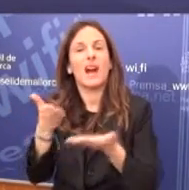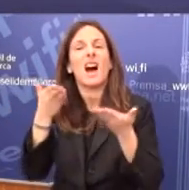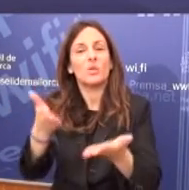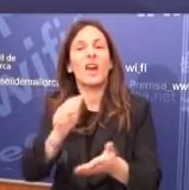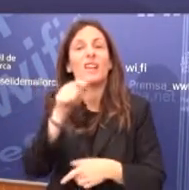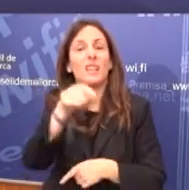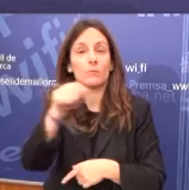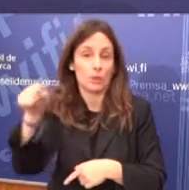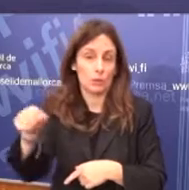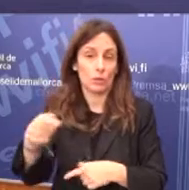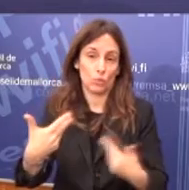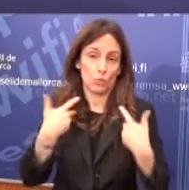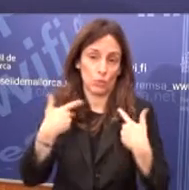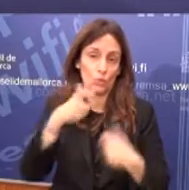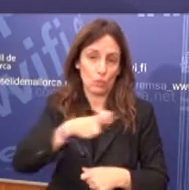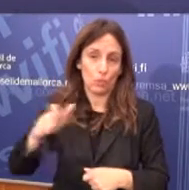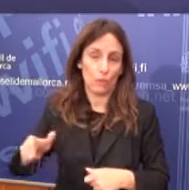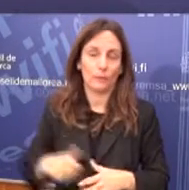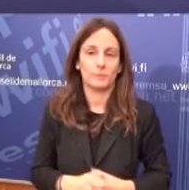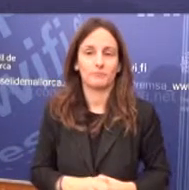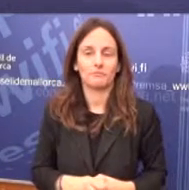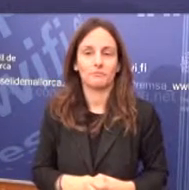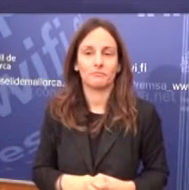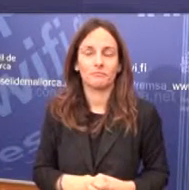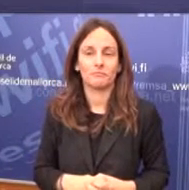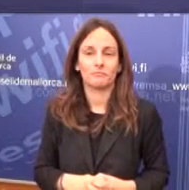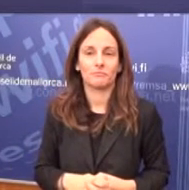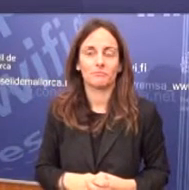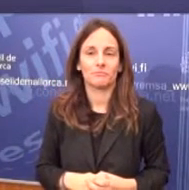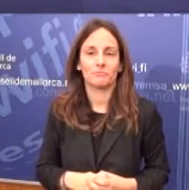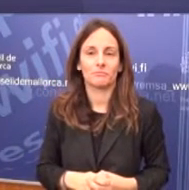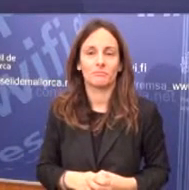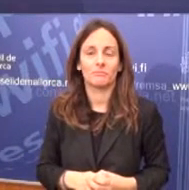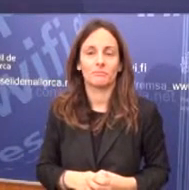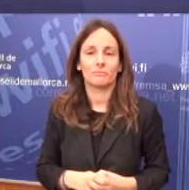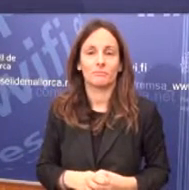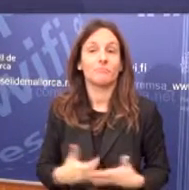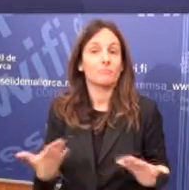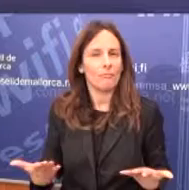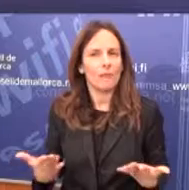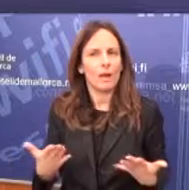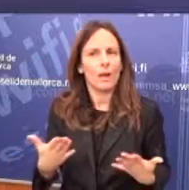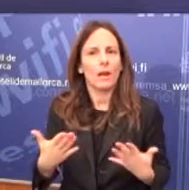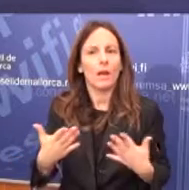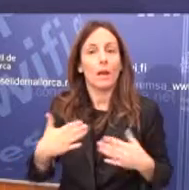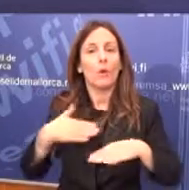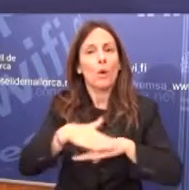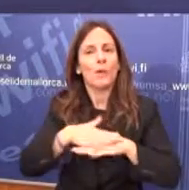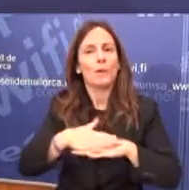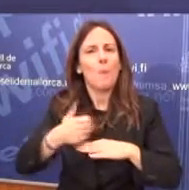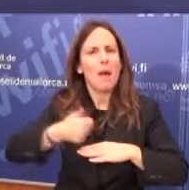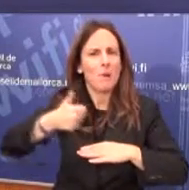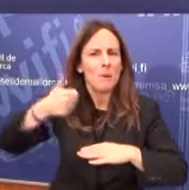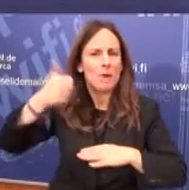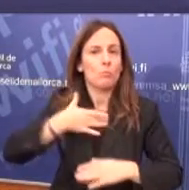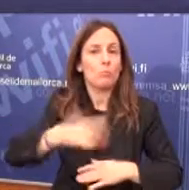i amb la voluntat de servir en els que pitjor ho estan passant. I jo he de dir que, evidentment, sempre des de les